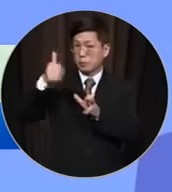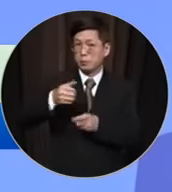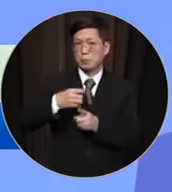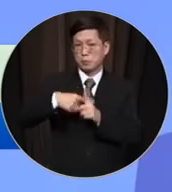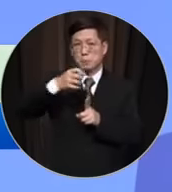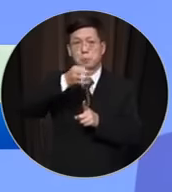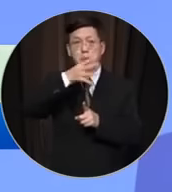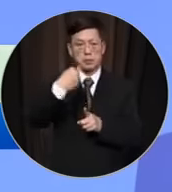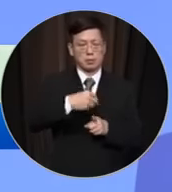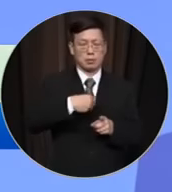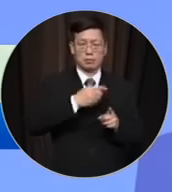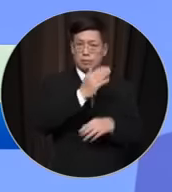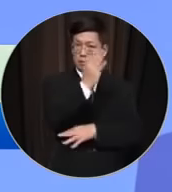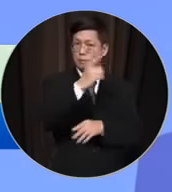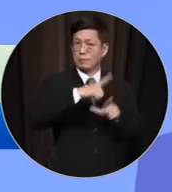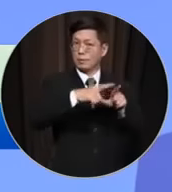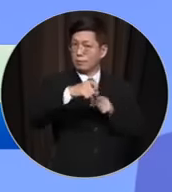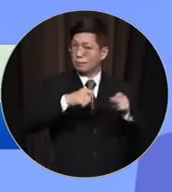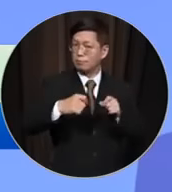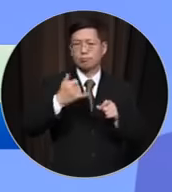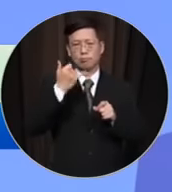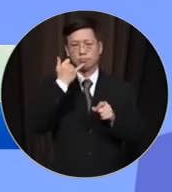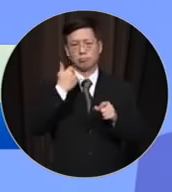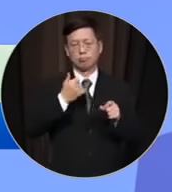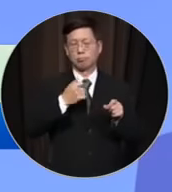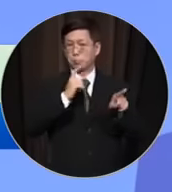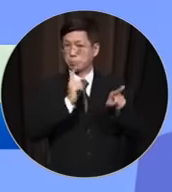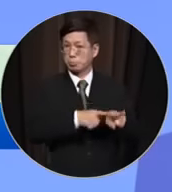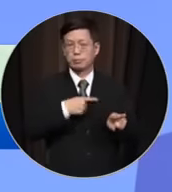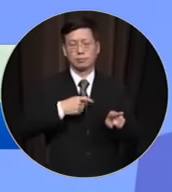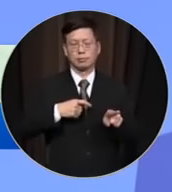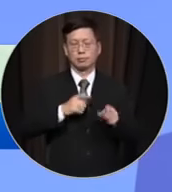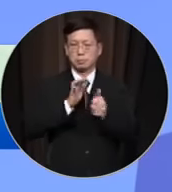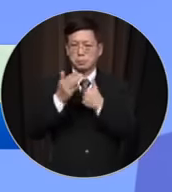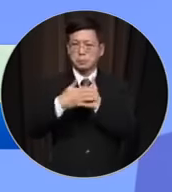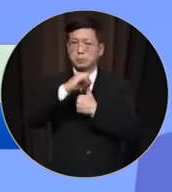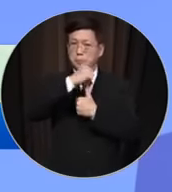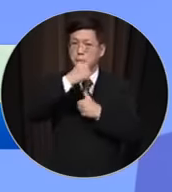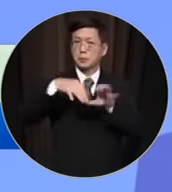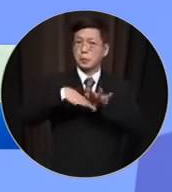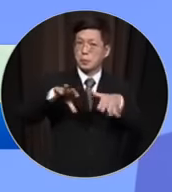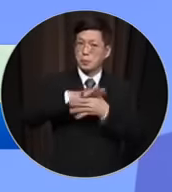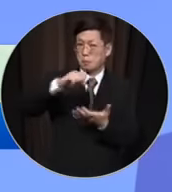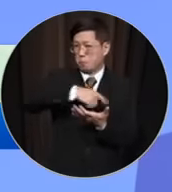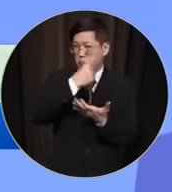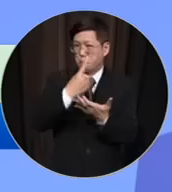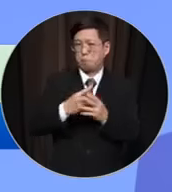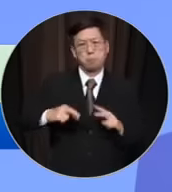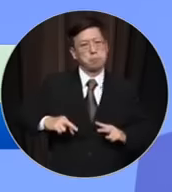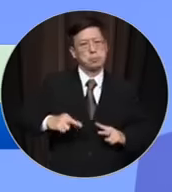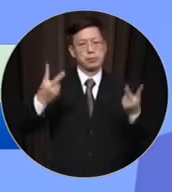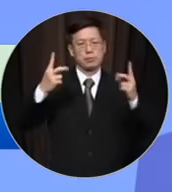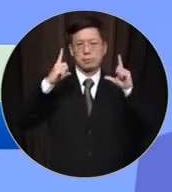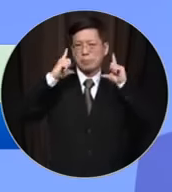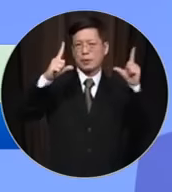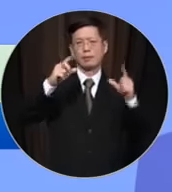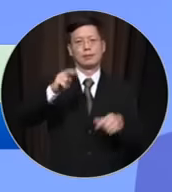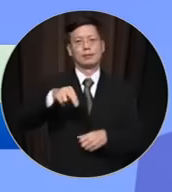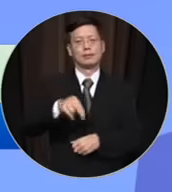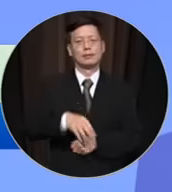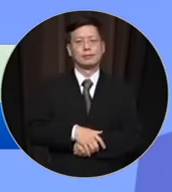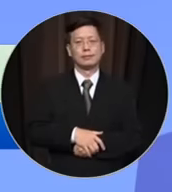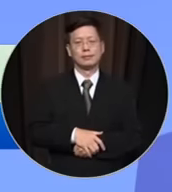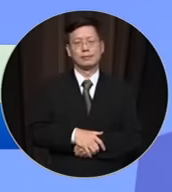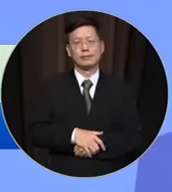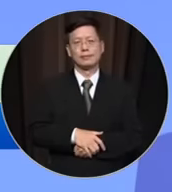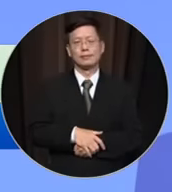大大政策，那也可以让我们台湾整个的文化来走出去。那当然我们台